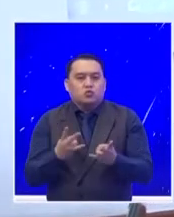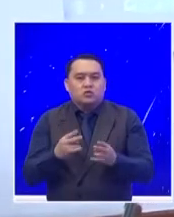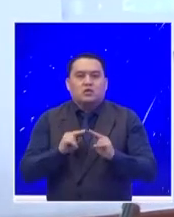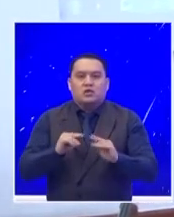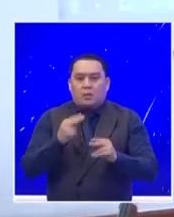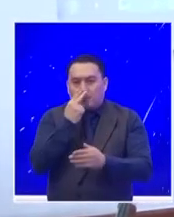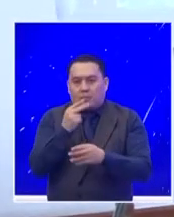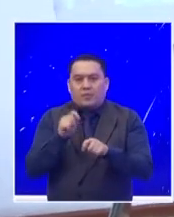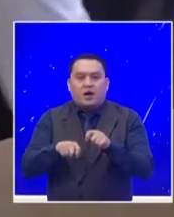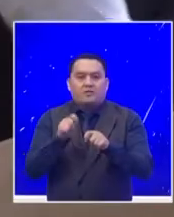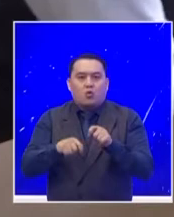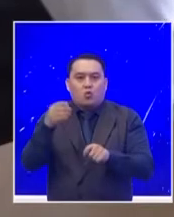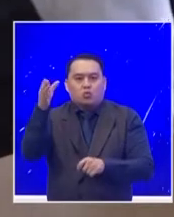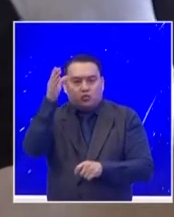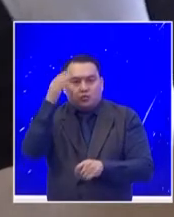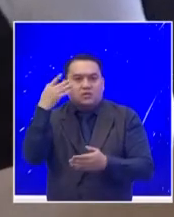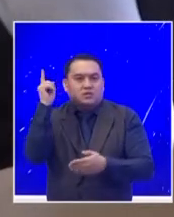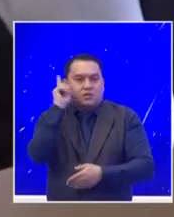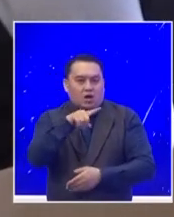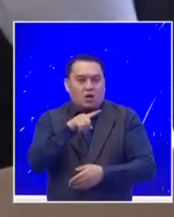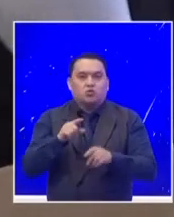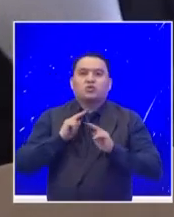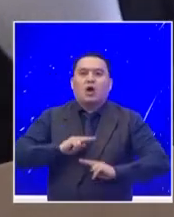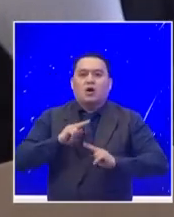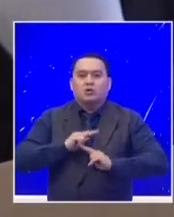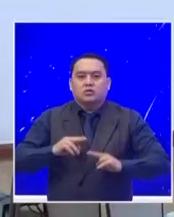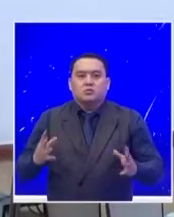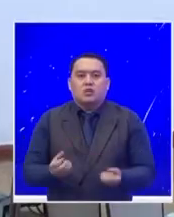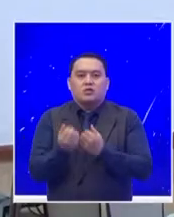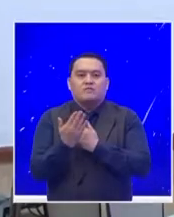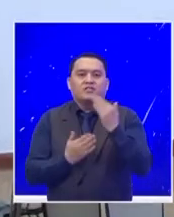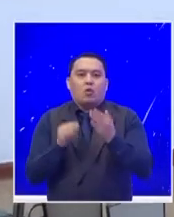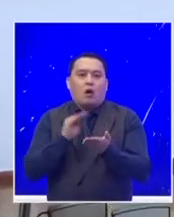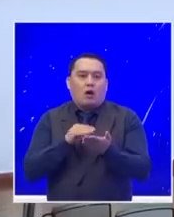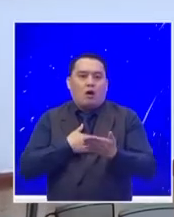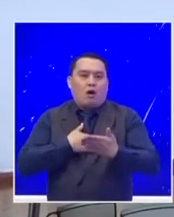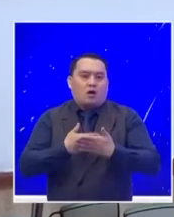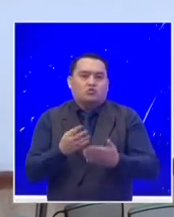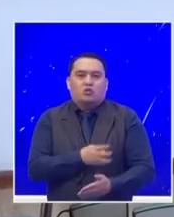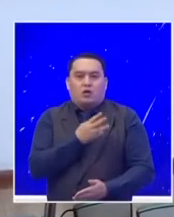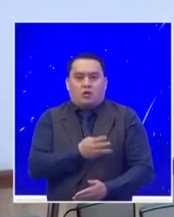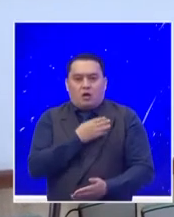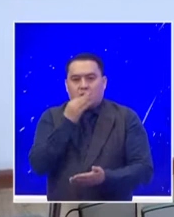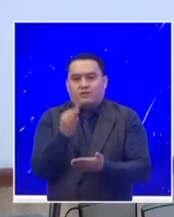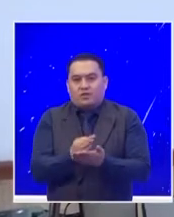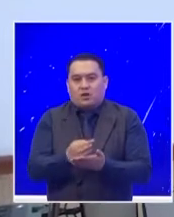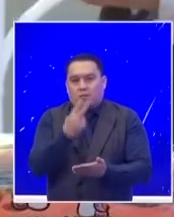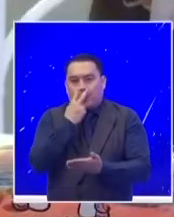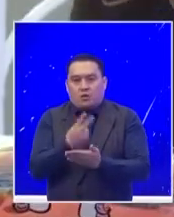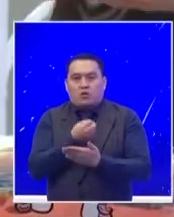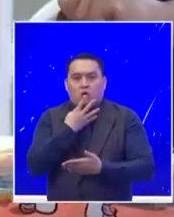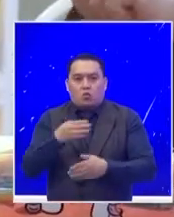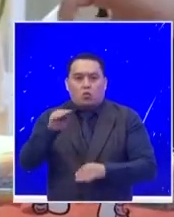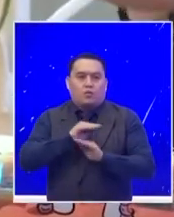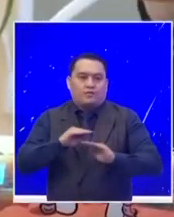детей проверили, насколько они усвоили знания. Сотрудники УЧС высоко оценили активность и желание отвечать. Ребята показали